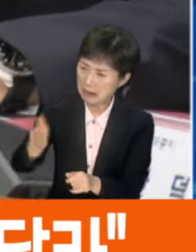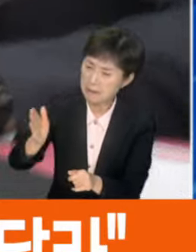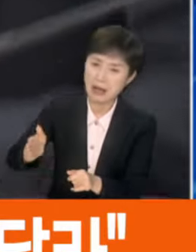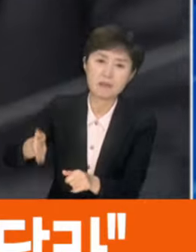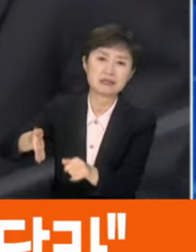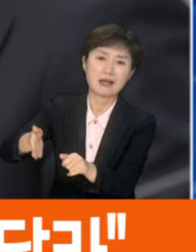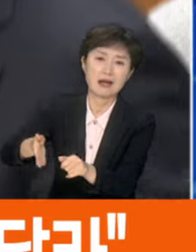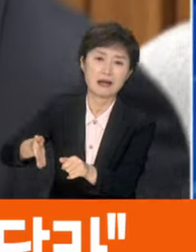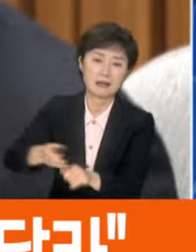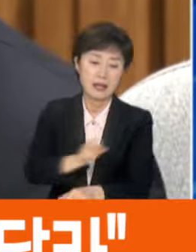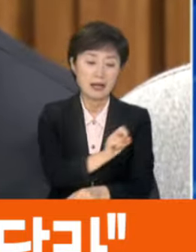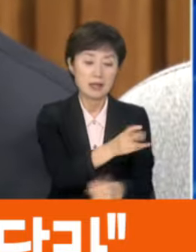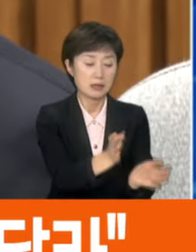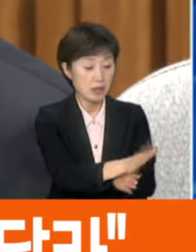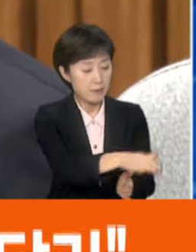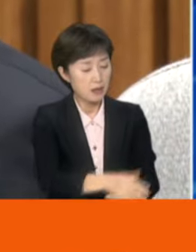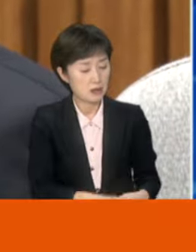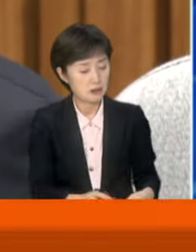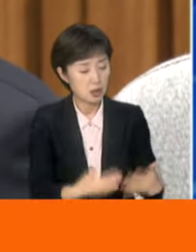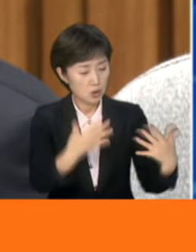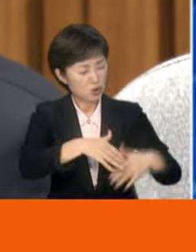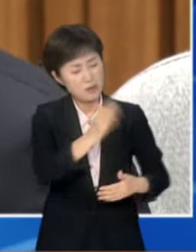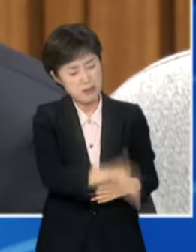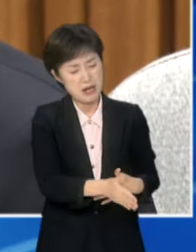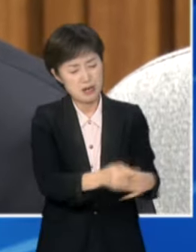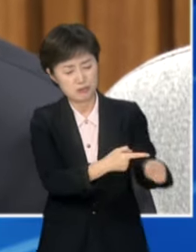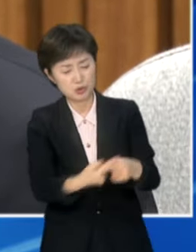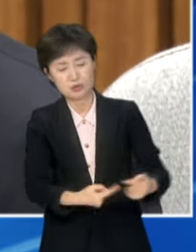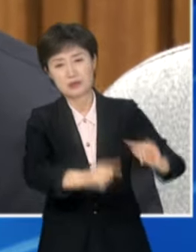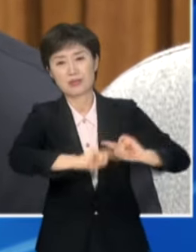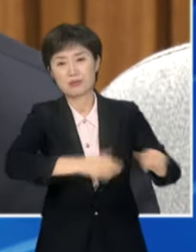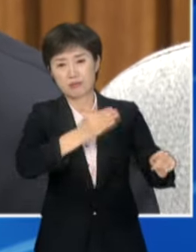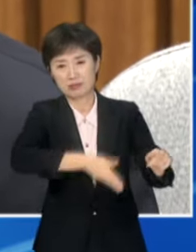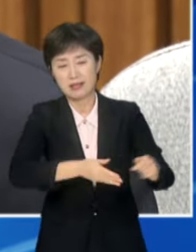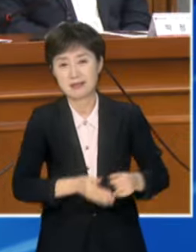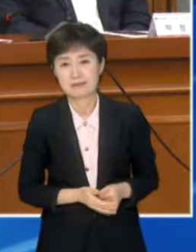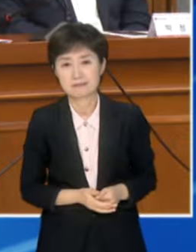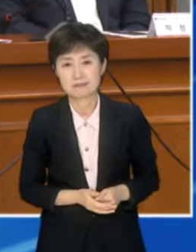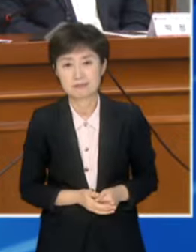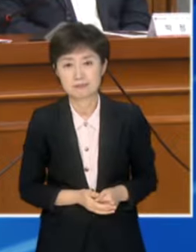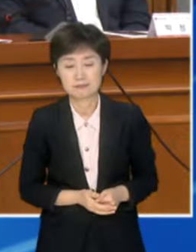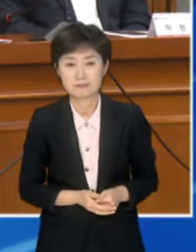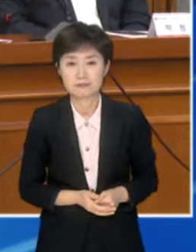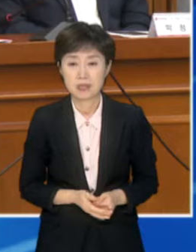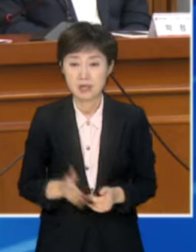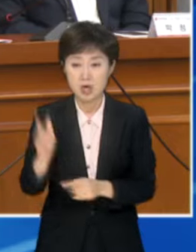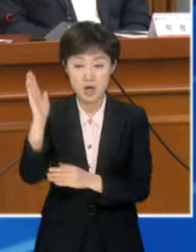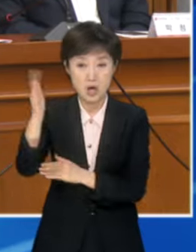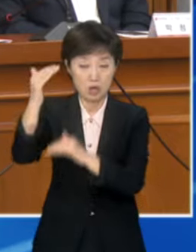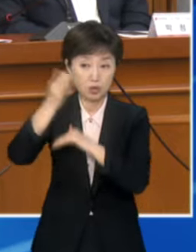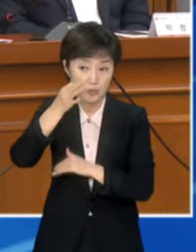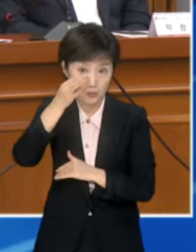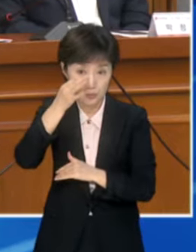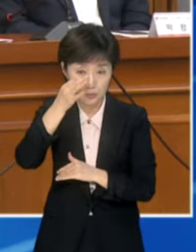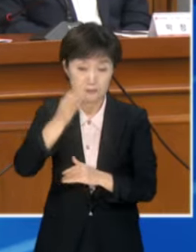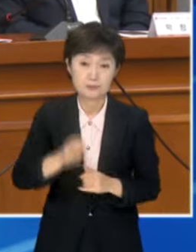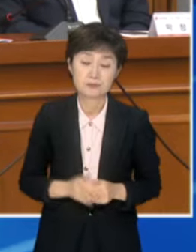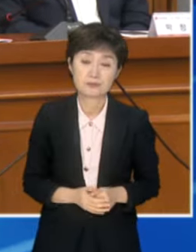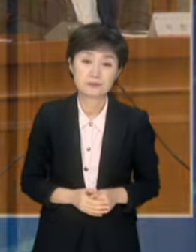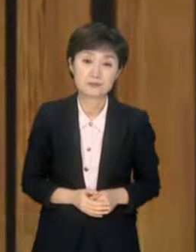한편 야당을 향해서는 조건을 걸지 말고 협의체에 동참해 달라고 호소했습니다 한대표 발언 직접